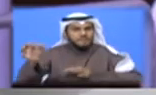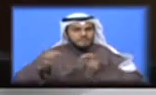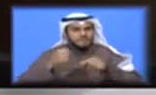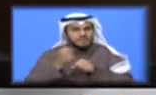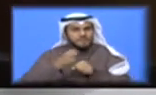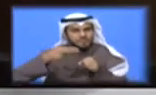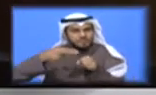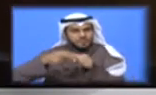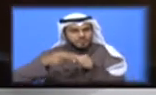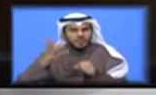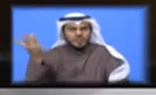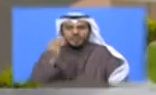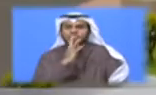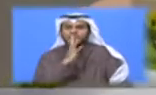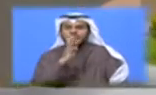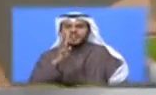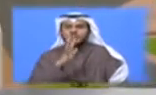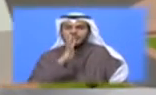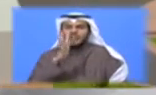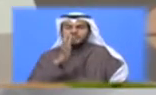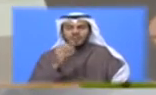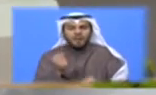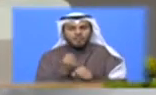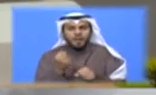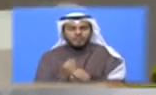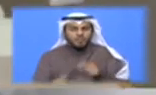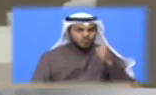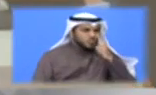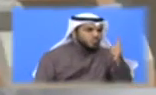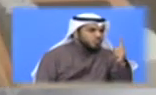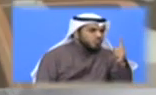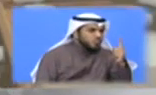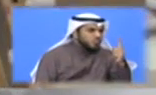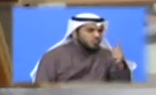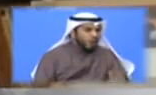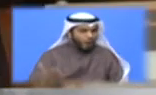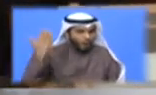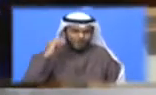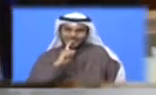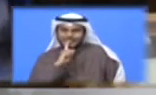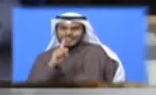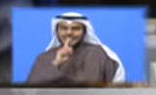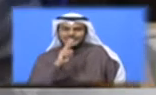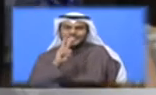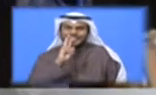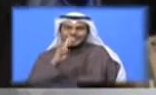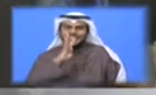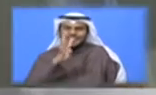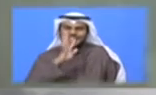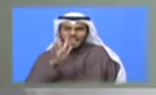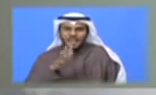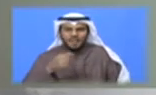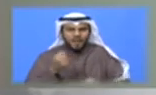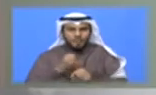متكامل. مشاريع هامة قام الطلبة من خلالها بتطبيق ما تعلموه في سنوات الدراسة السابقة في مجال التصميم